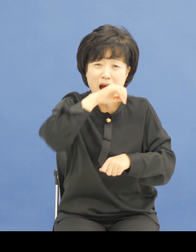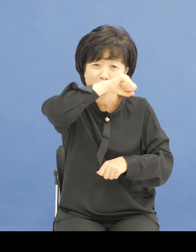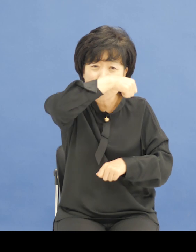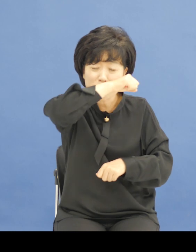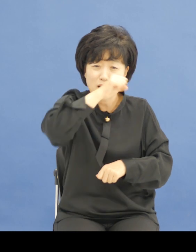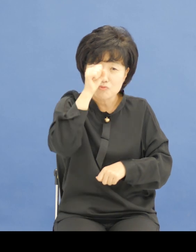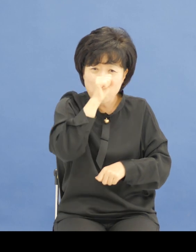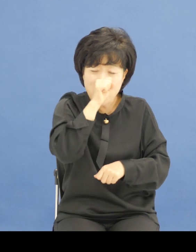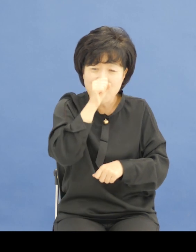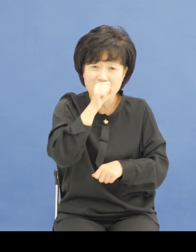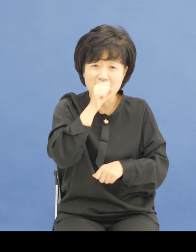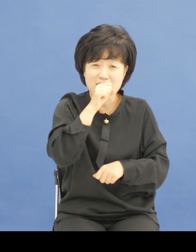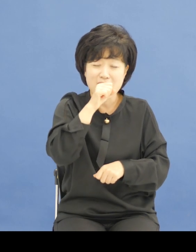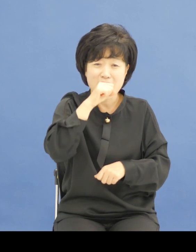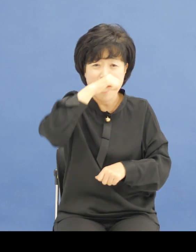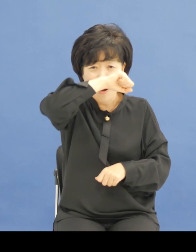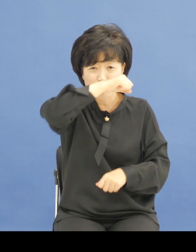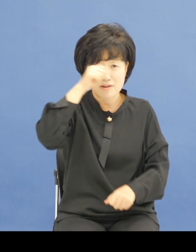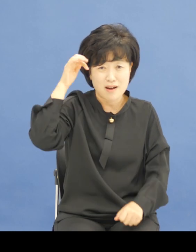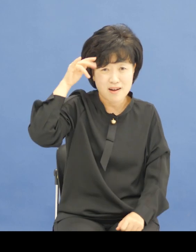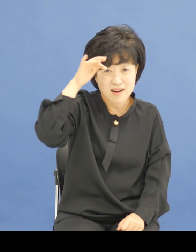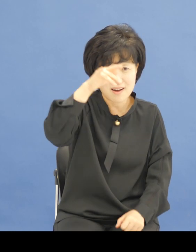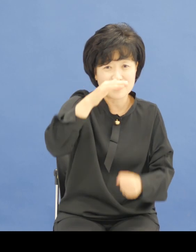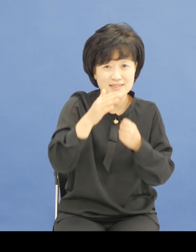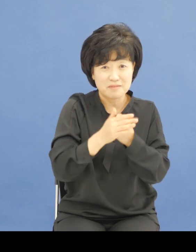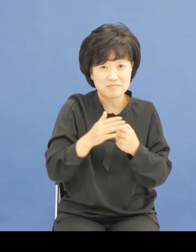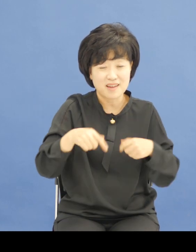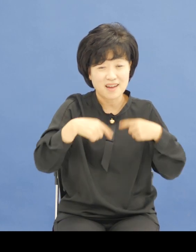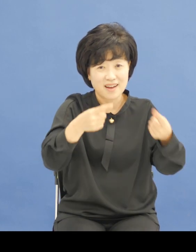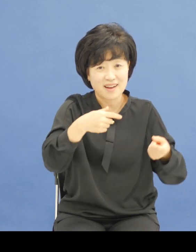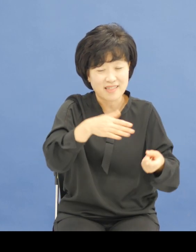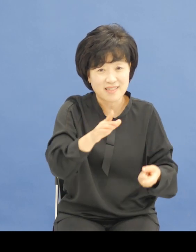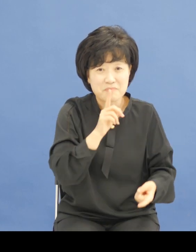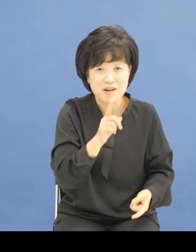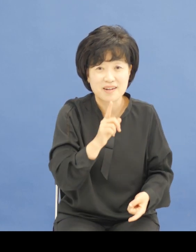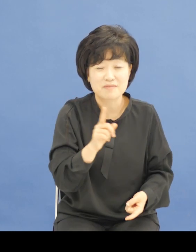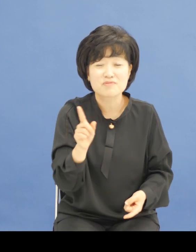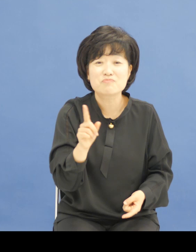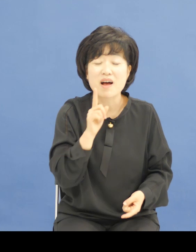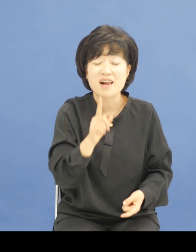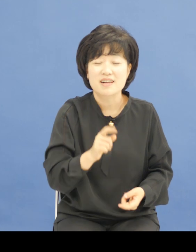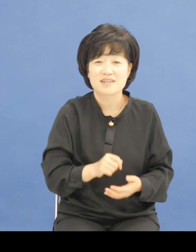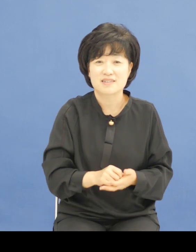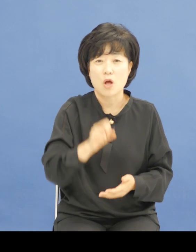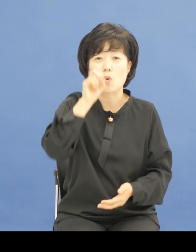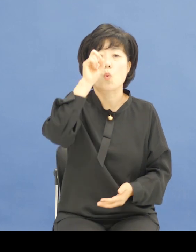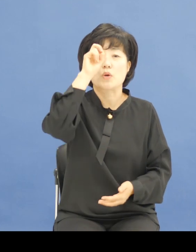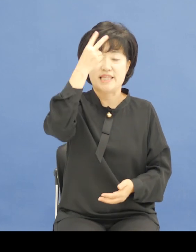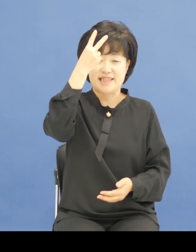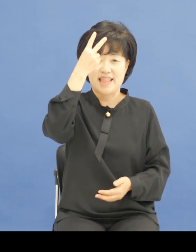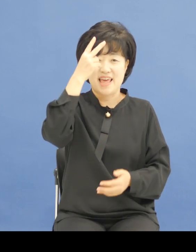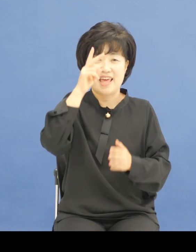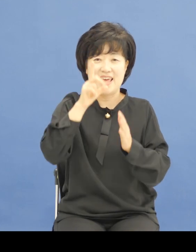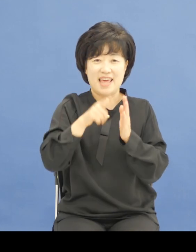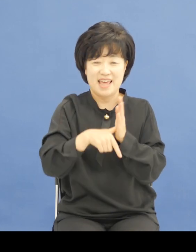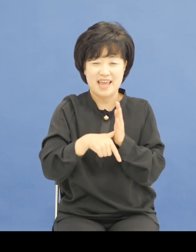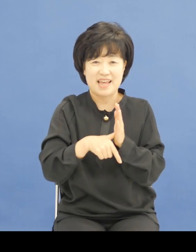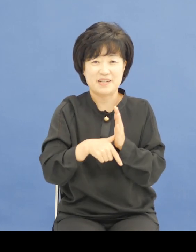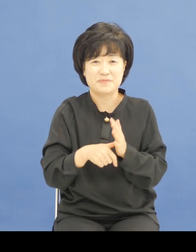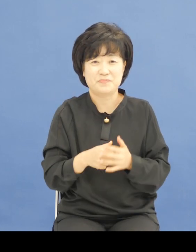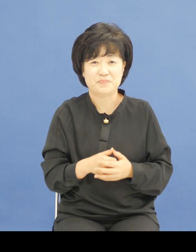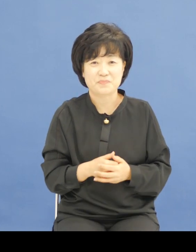가셨다고 하는데 어떻게 아프리카를 네. 가시게 되셨어요? 이제 고2 때 네. 저희